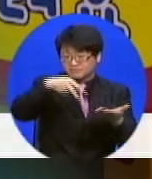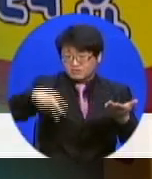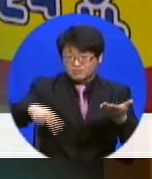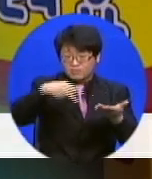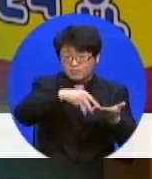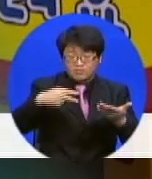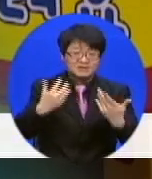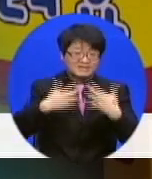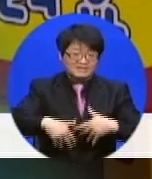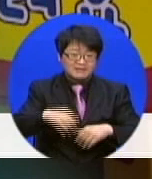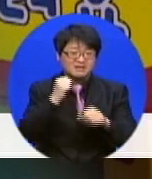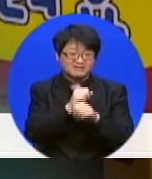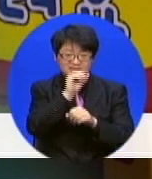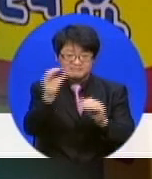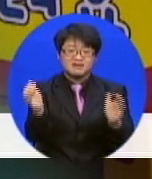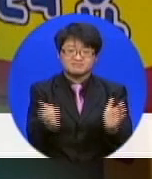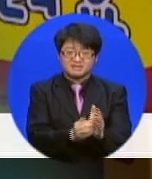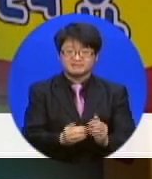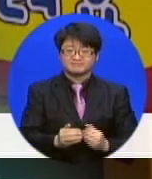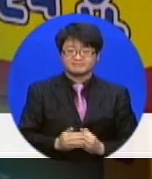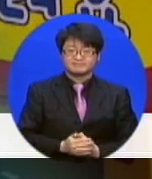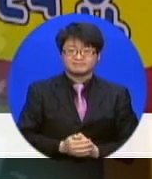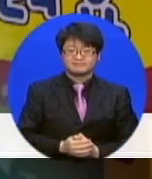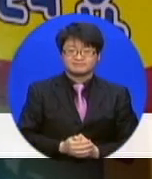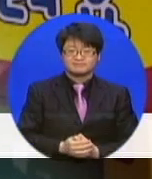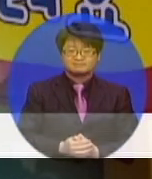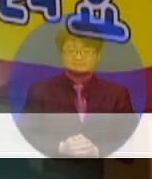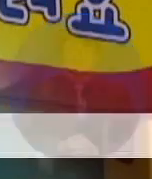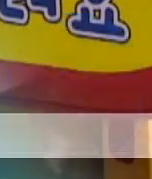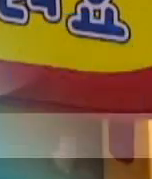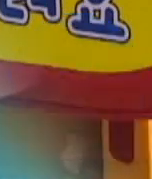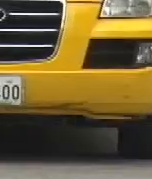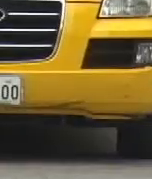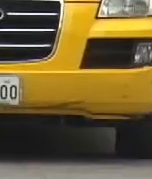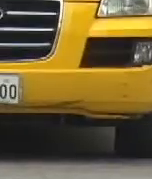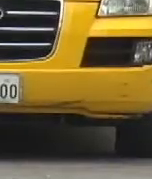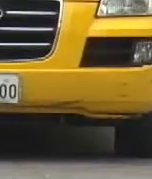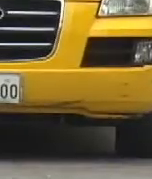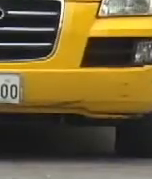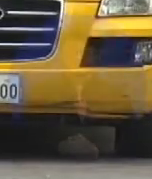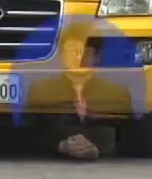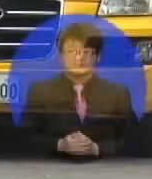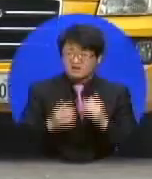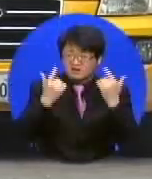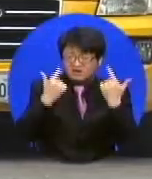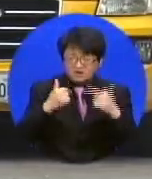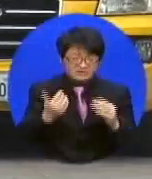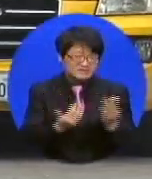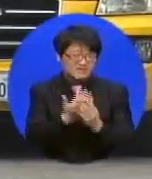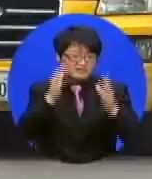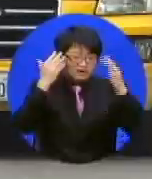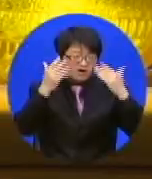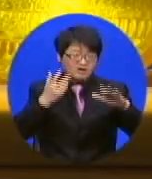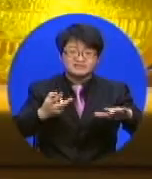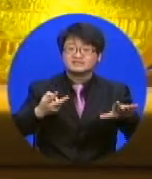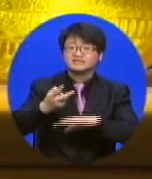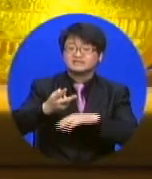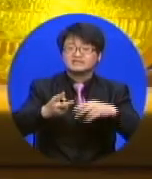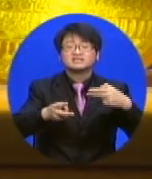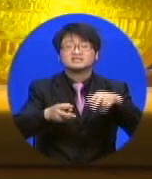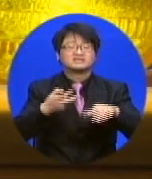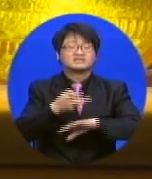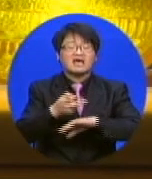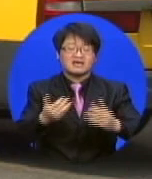보호기를 설치한다고 합니다. 경기도청 신희영 기자가 보도합니다. 해마다 발생하는 어린이 통학 차량